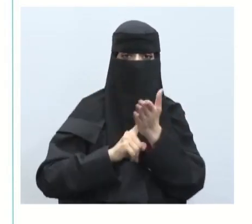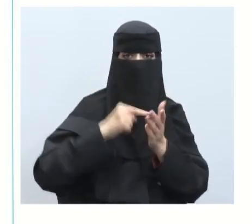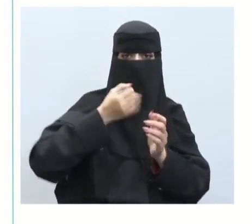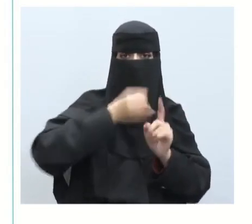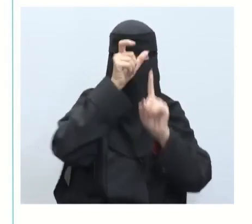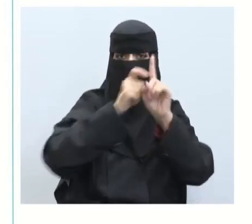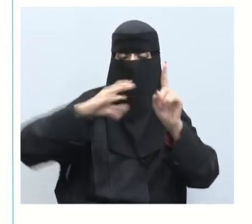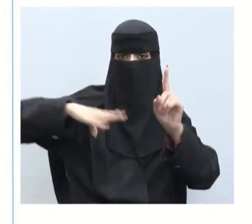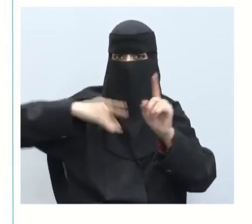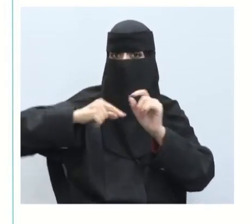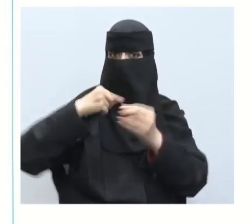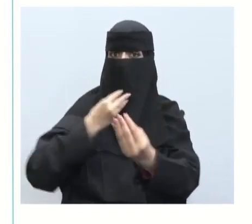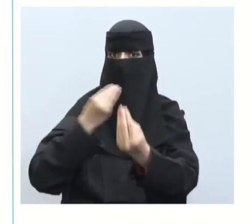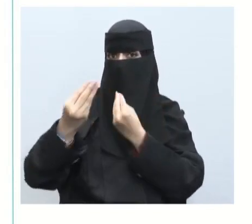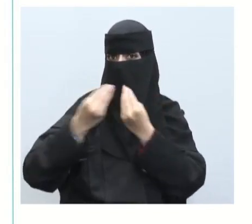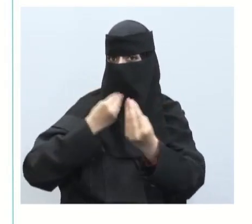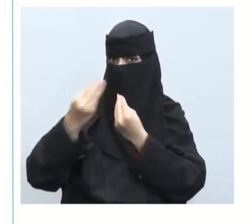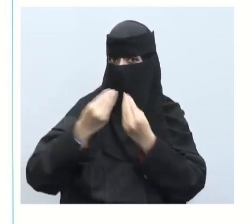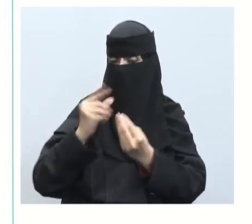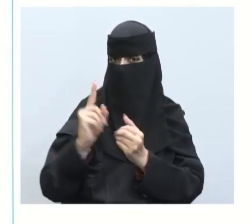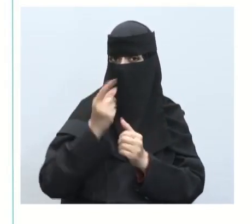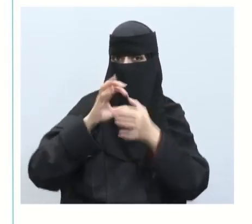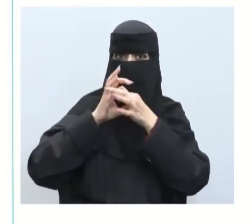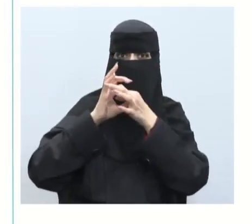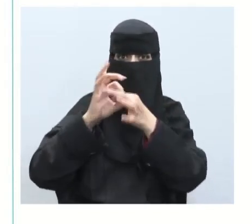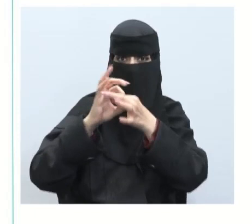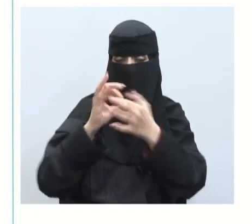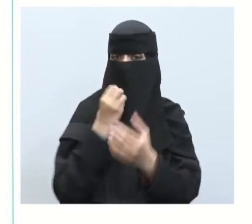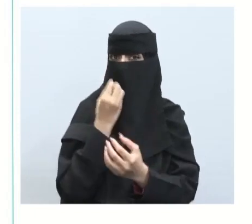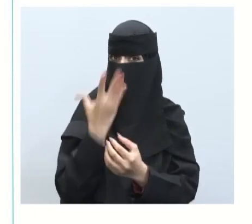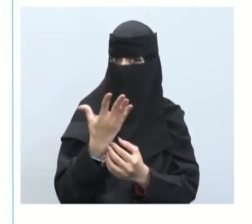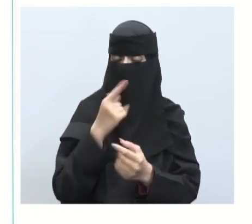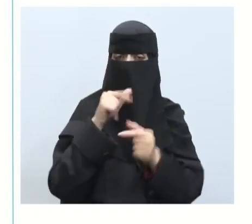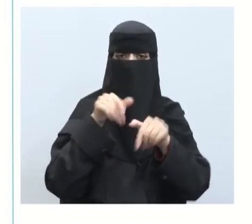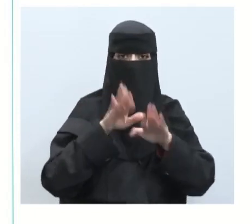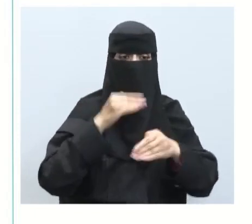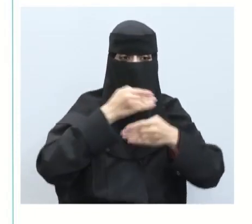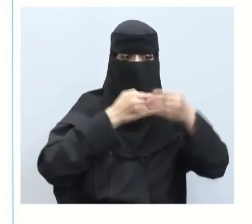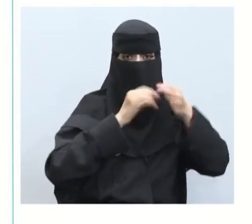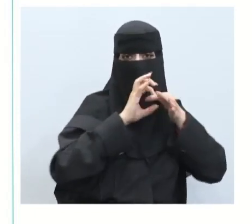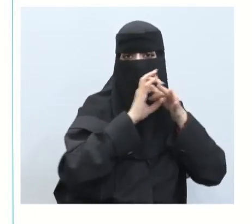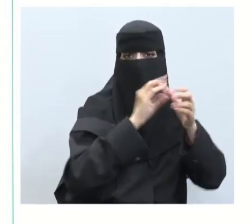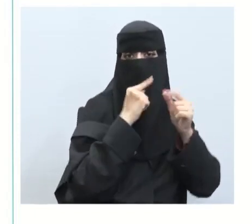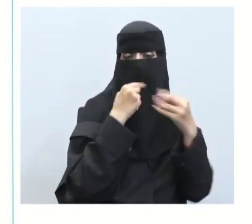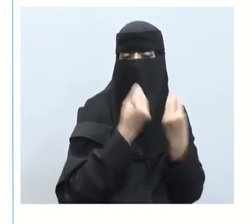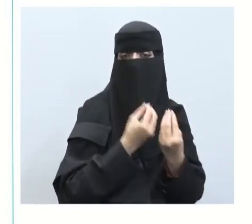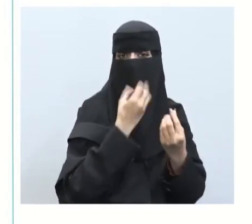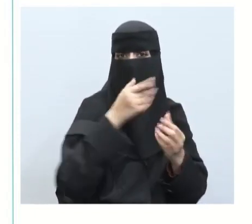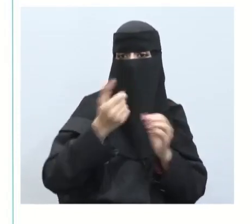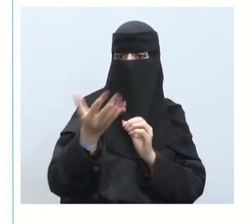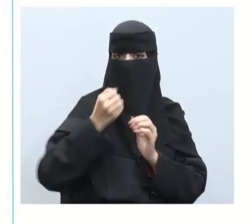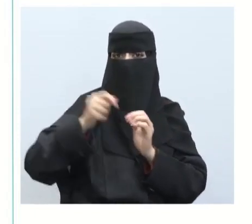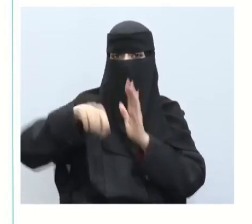يجيدون التواصل اول دور الدور الاخر بناء العلاقات الدور الثالث وهو اتخاذ